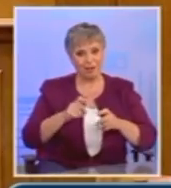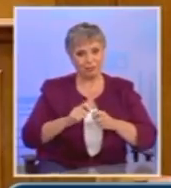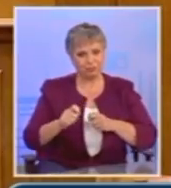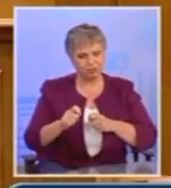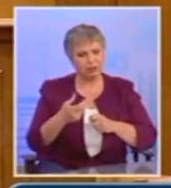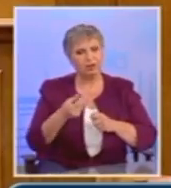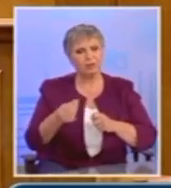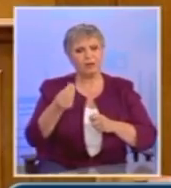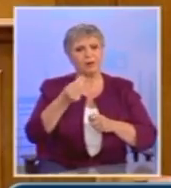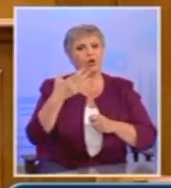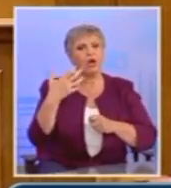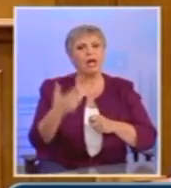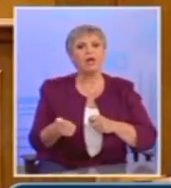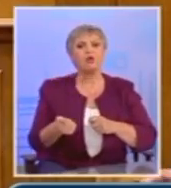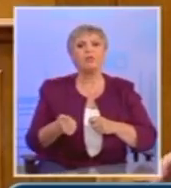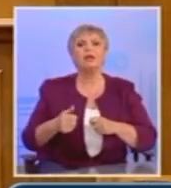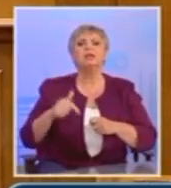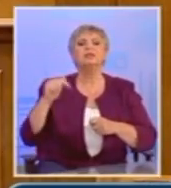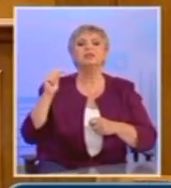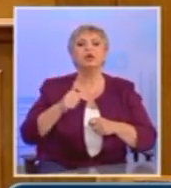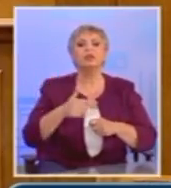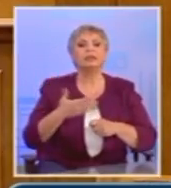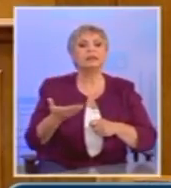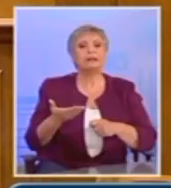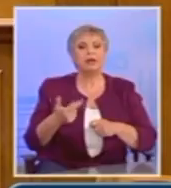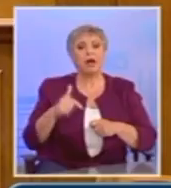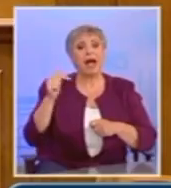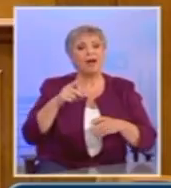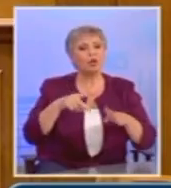από την τραπεζική αργία και την επιβολή ελέγχου στην κίνηση κεφαλαίων.